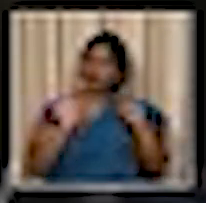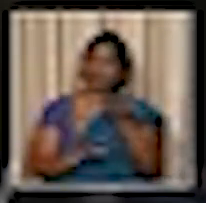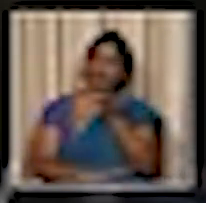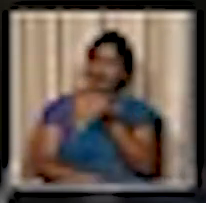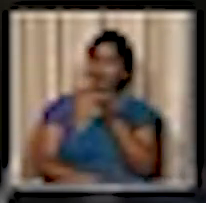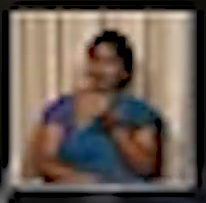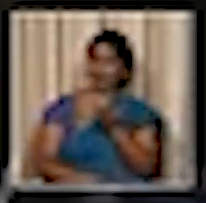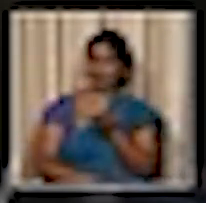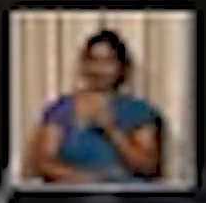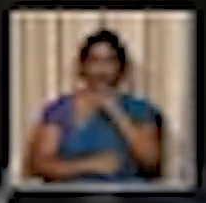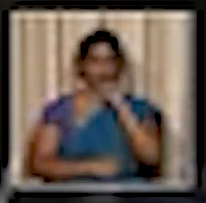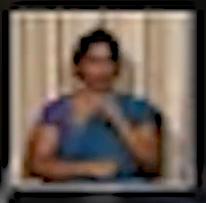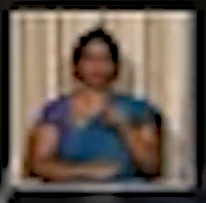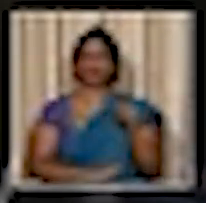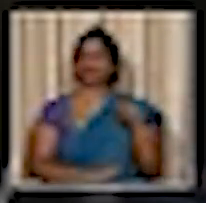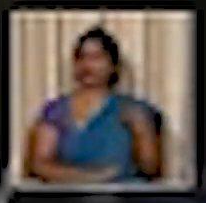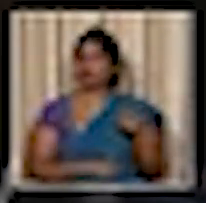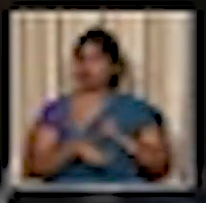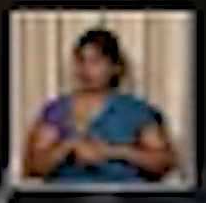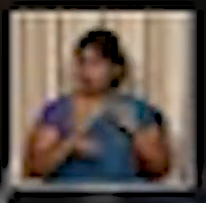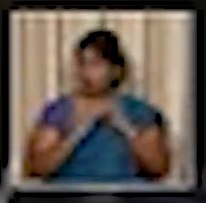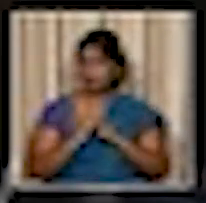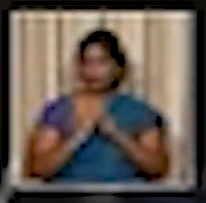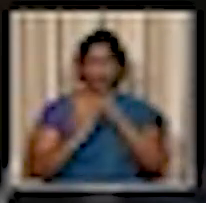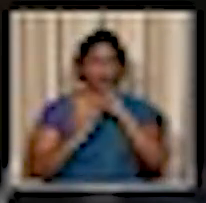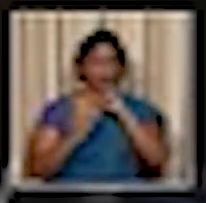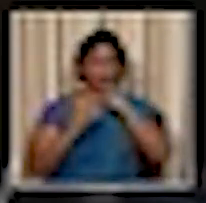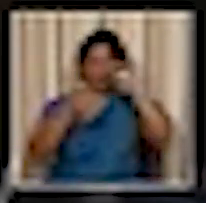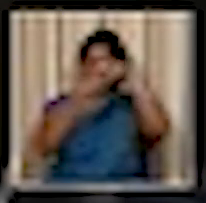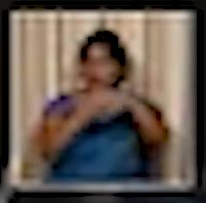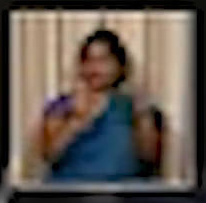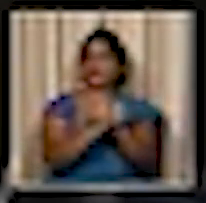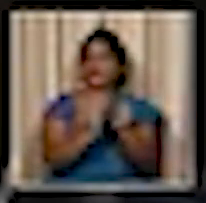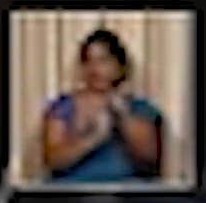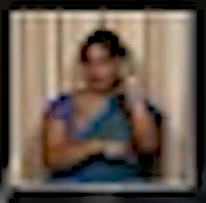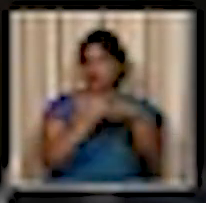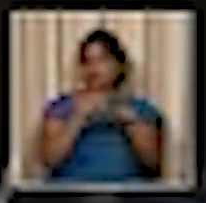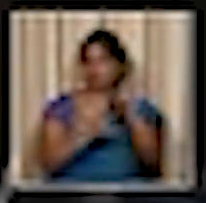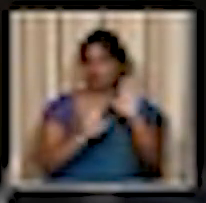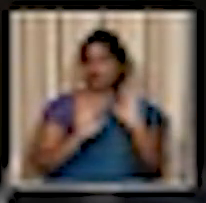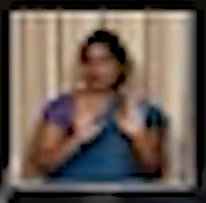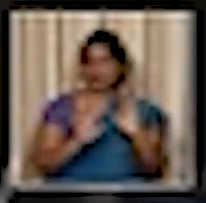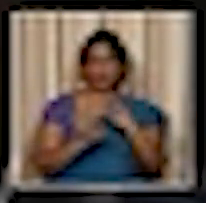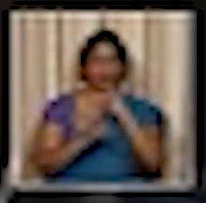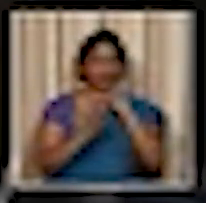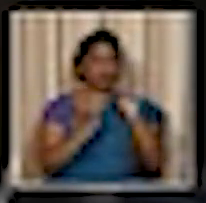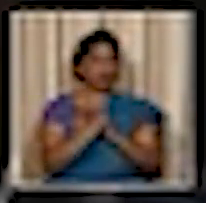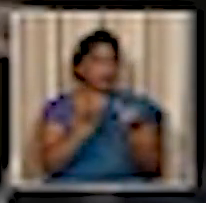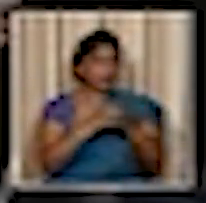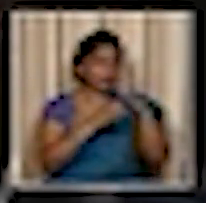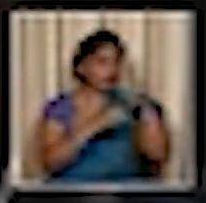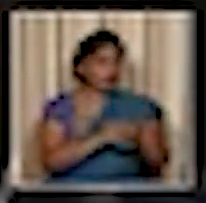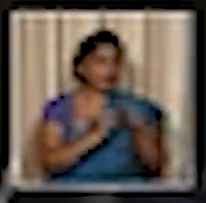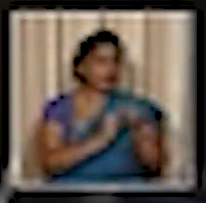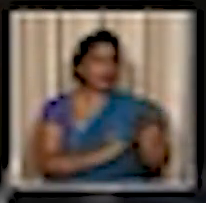ඉල්ලනවා. ඇත්ත වශයෙන්ම අවදානම තිබෙන්නේ අධිකරණයේ තුල සේවය කරන නිලධාරීන්ට මිසක් කොමිෂන් සභාව ඇතුලේ